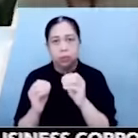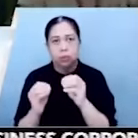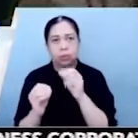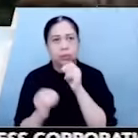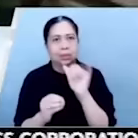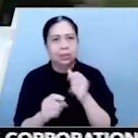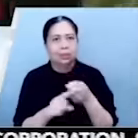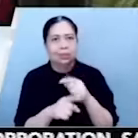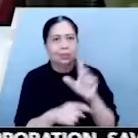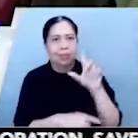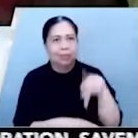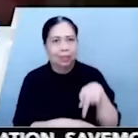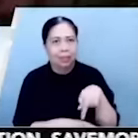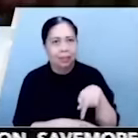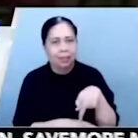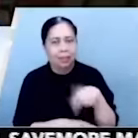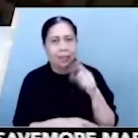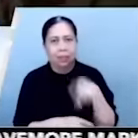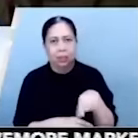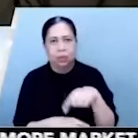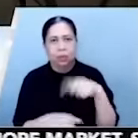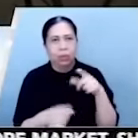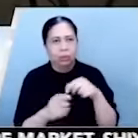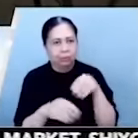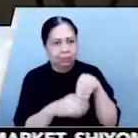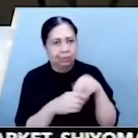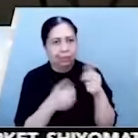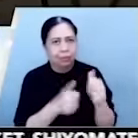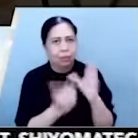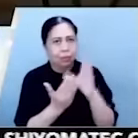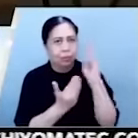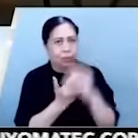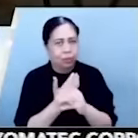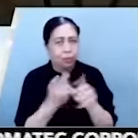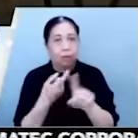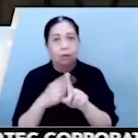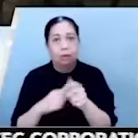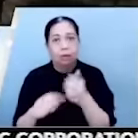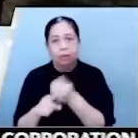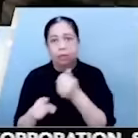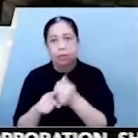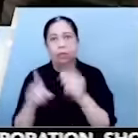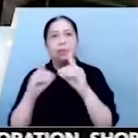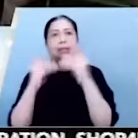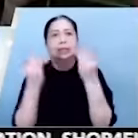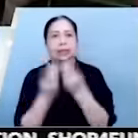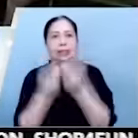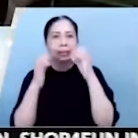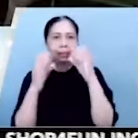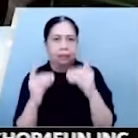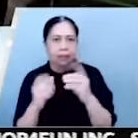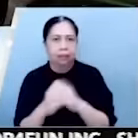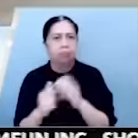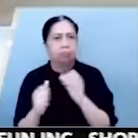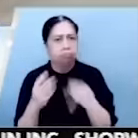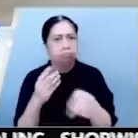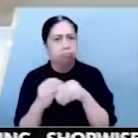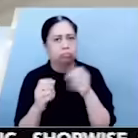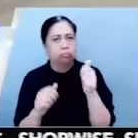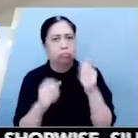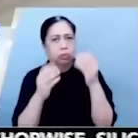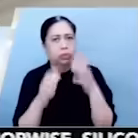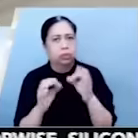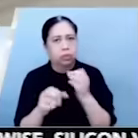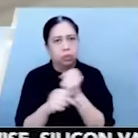plan ng guro na nakabase sa kurikulum, kundi nanggagaling mismo sa DepEd. Pwede naman daw magdagdag ang guro o gumawa ng iba't